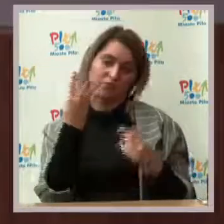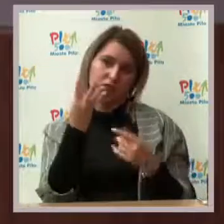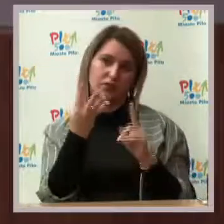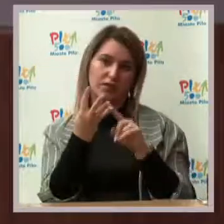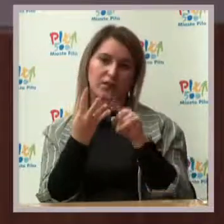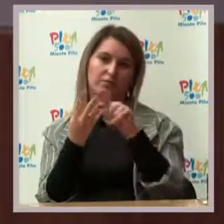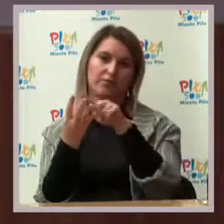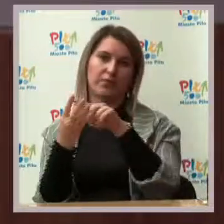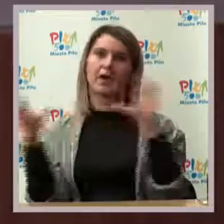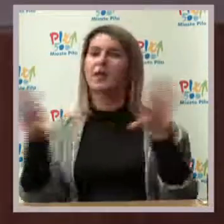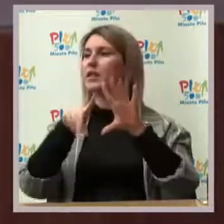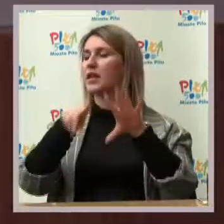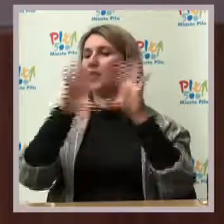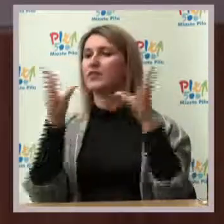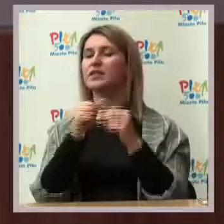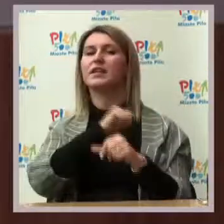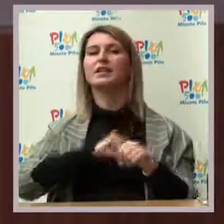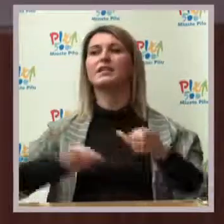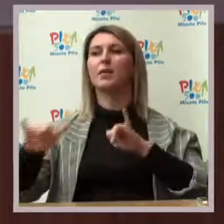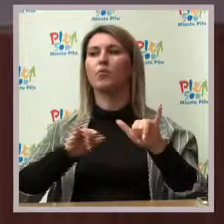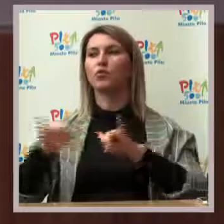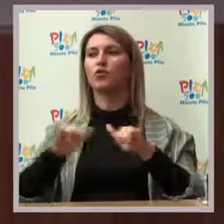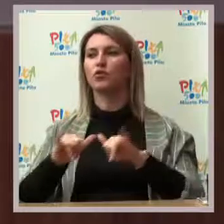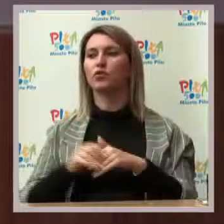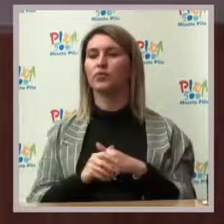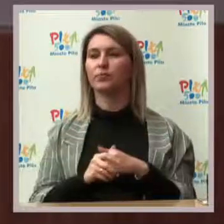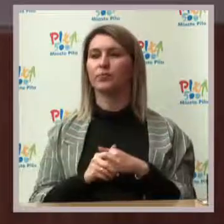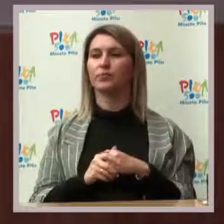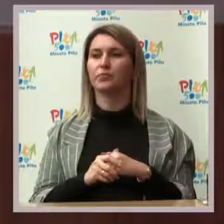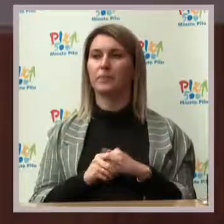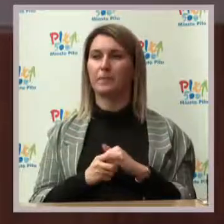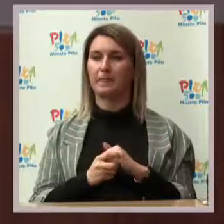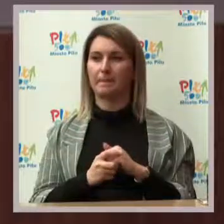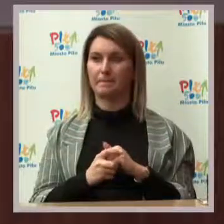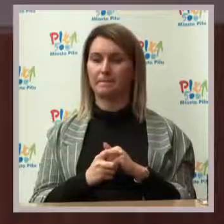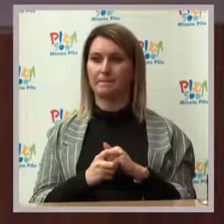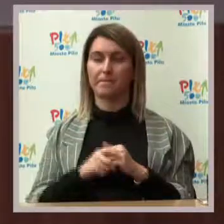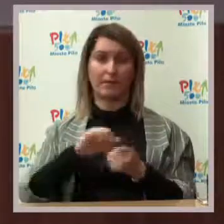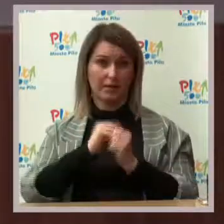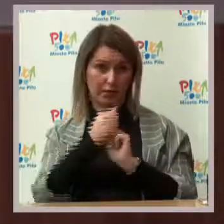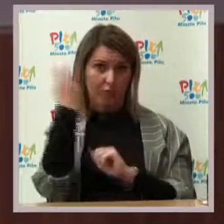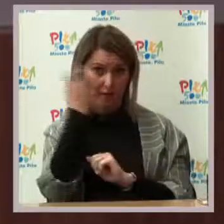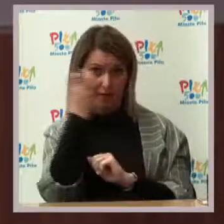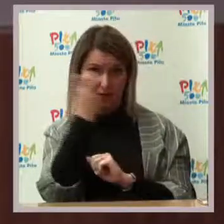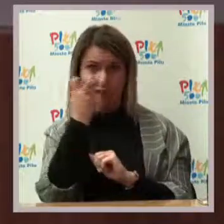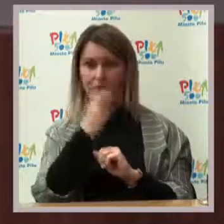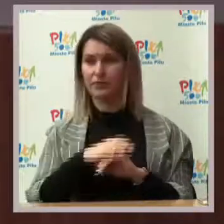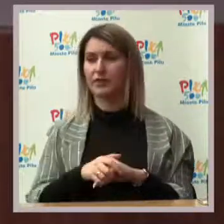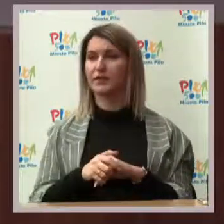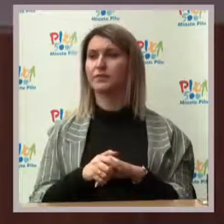Te wszystkie samorządy są absolutnie życiowo, bym powiedział, zainteresowane tym,